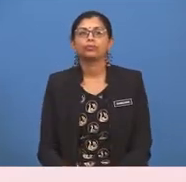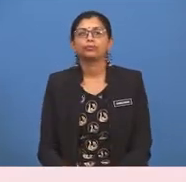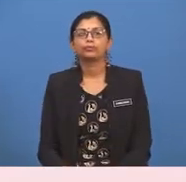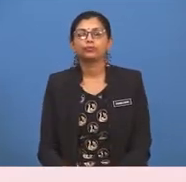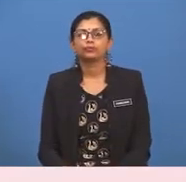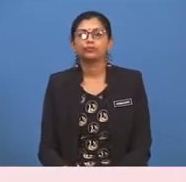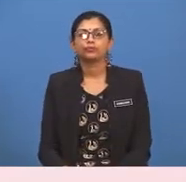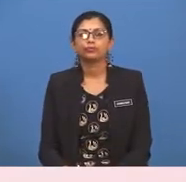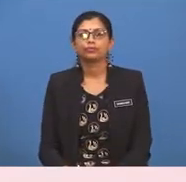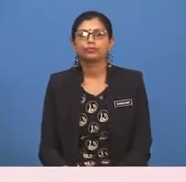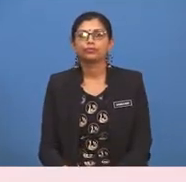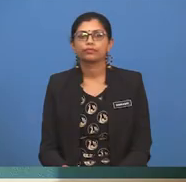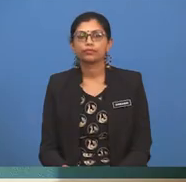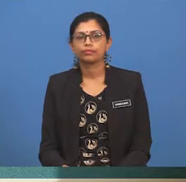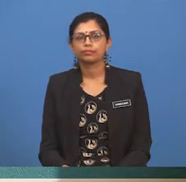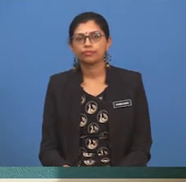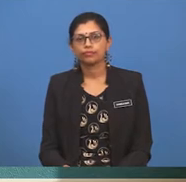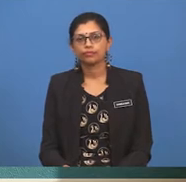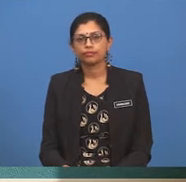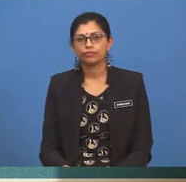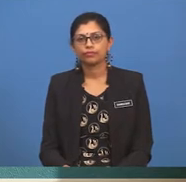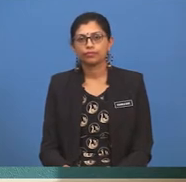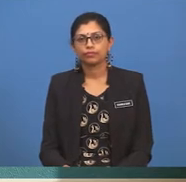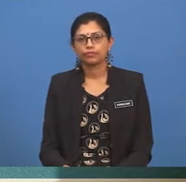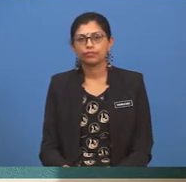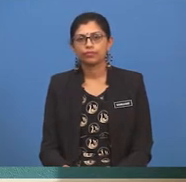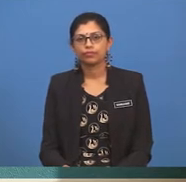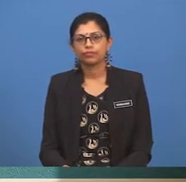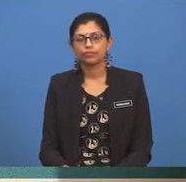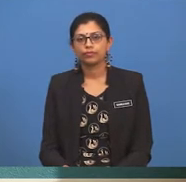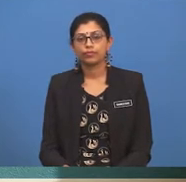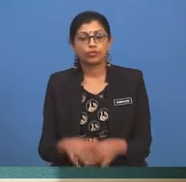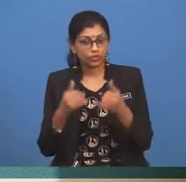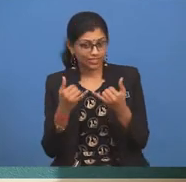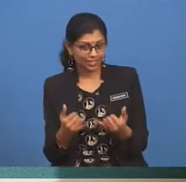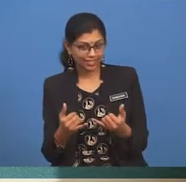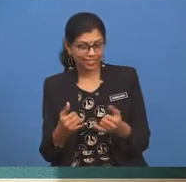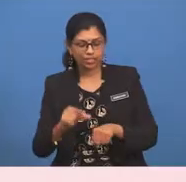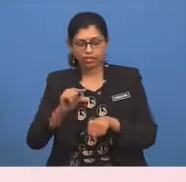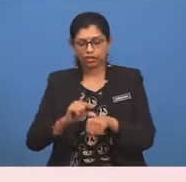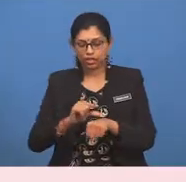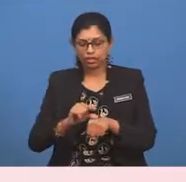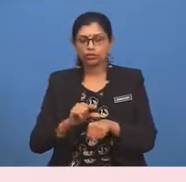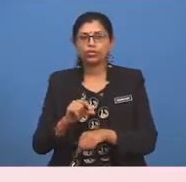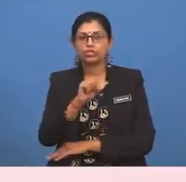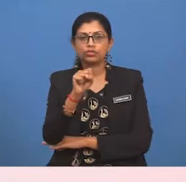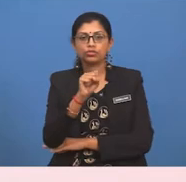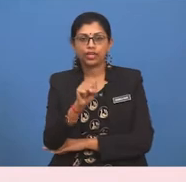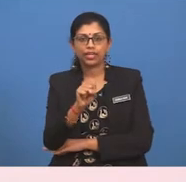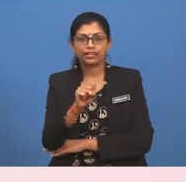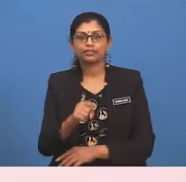dan sebaliknya. Jadi, cikgu akan mulakan soalannya dengan